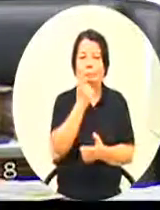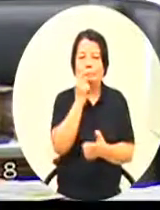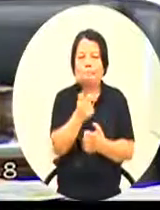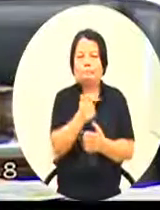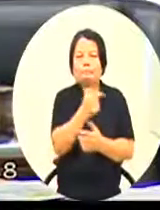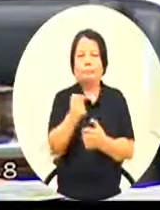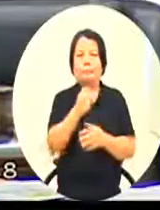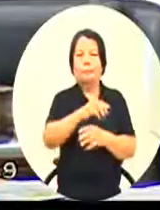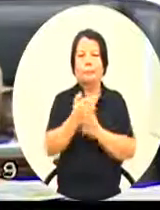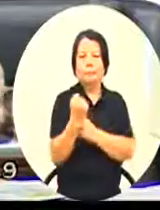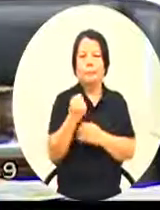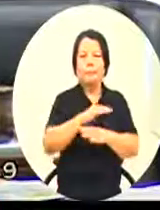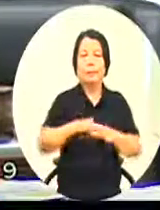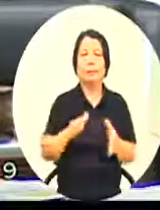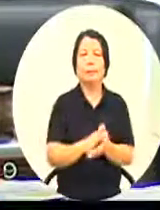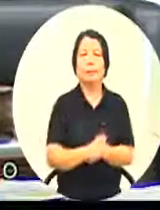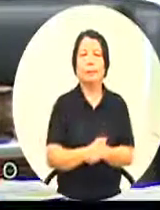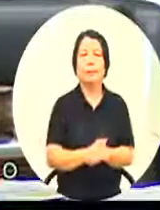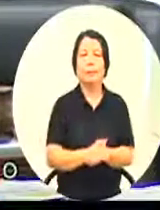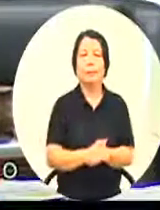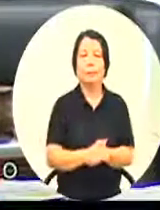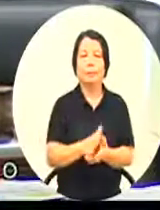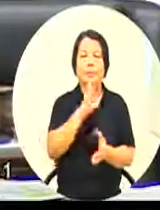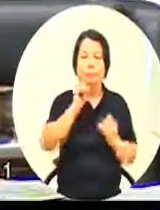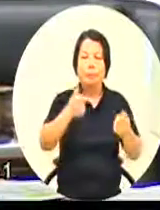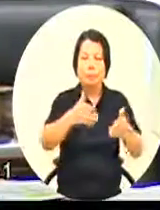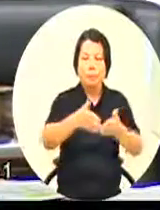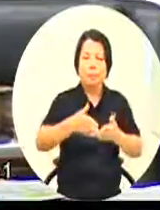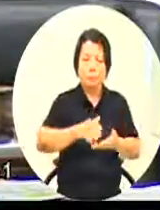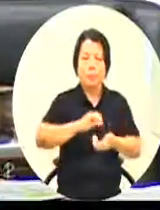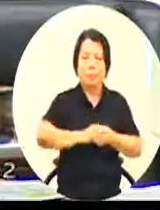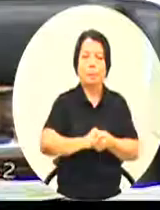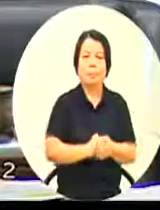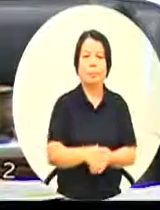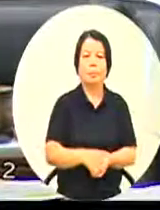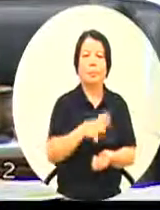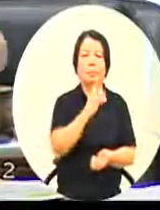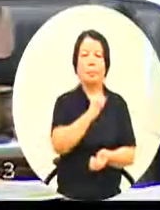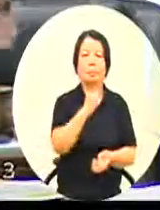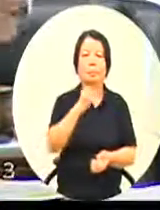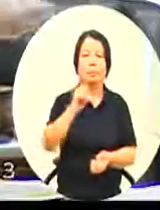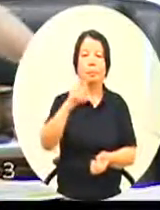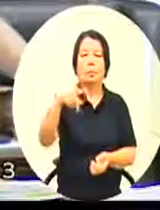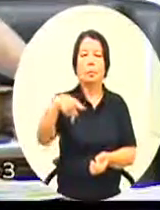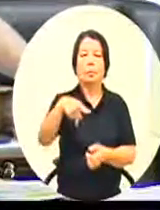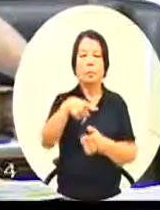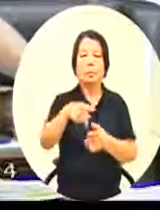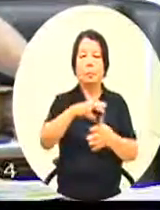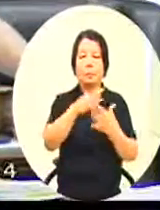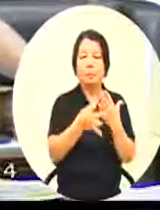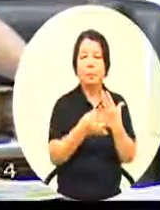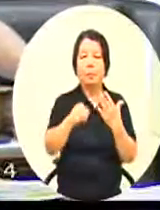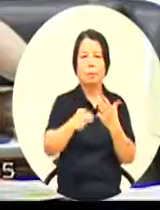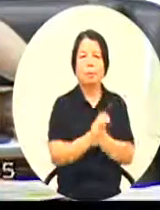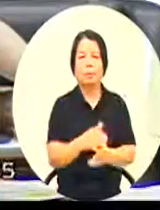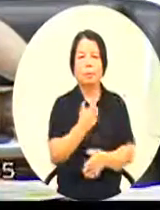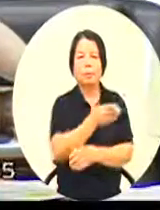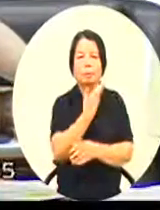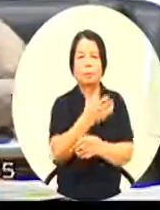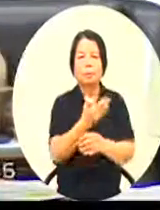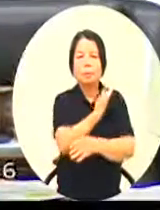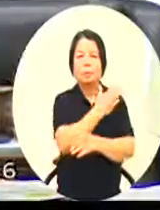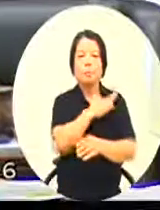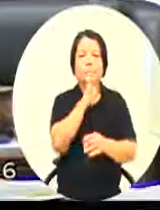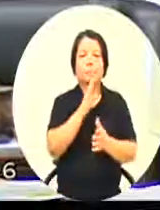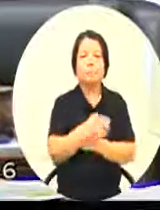哦，那我们是不是要定一个 SOP 的作业流程？不管是台风前、灾